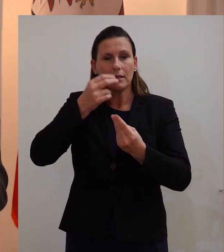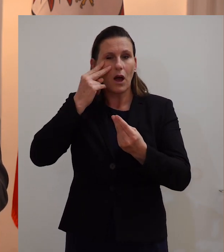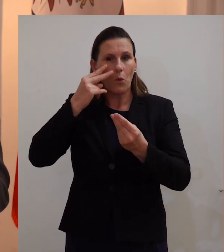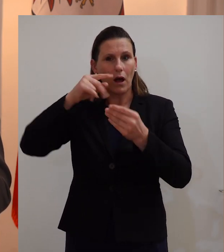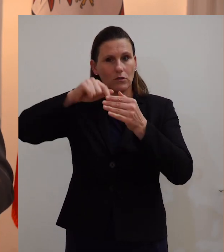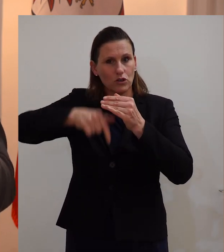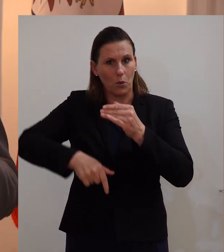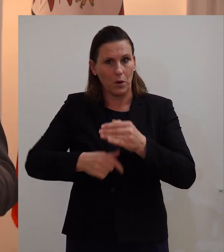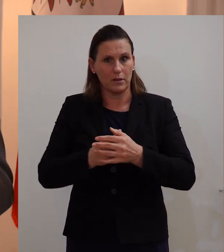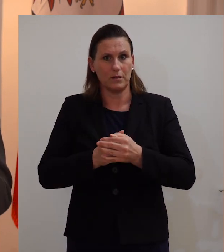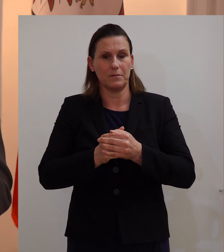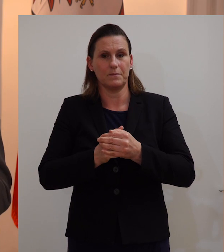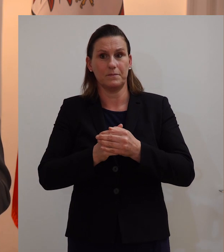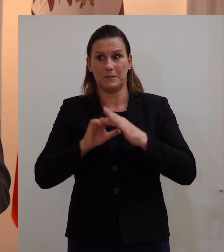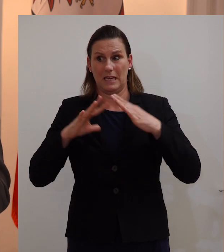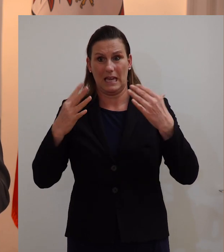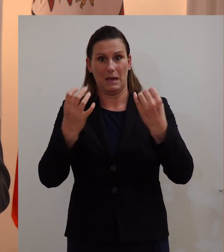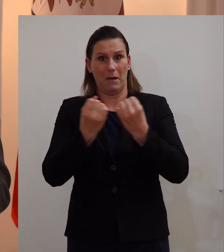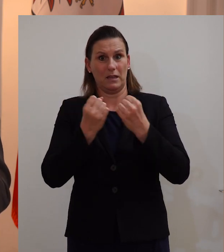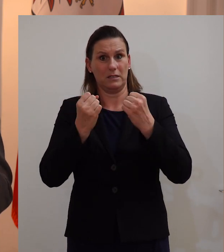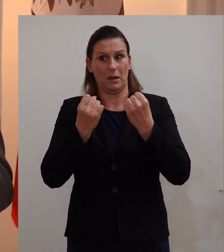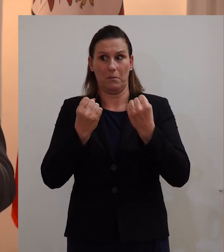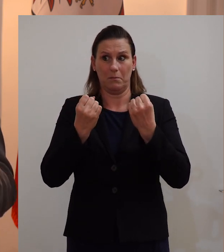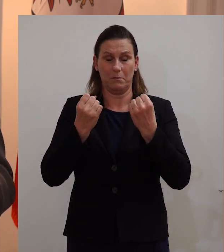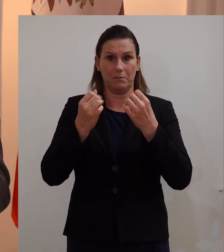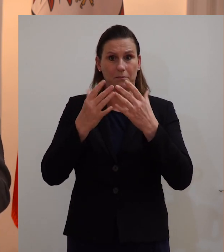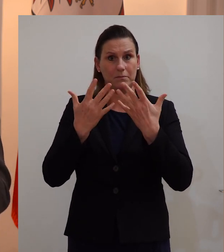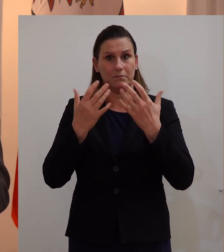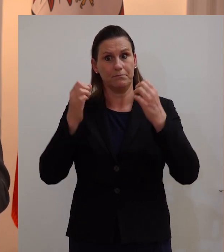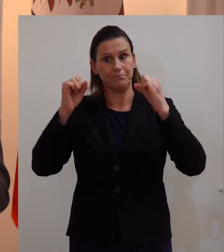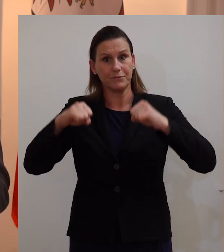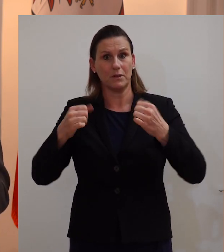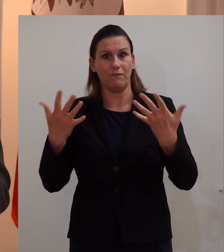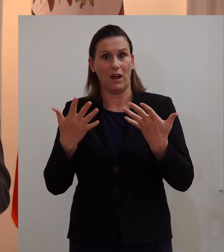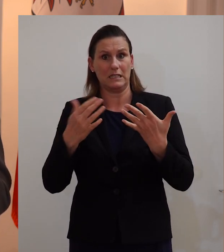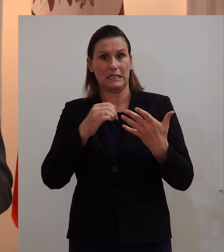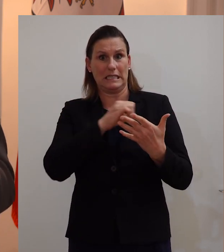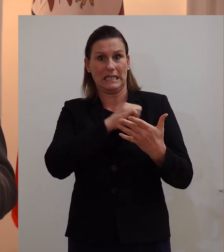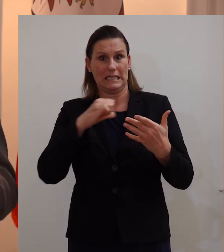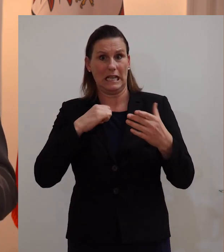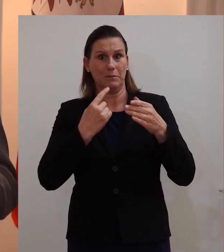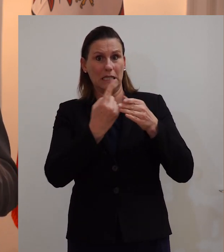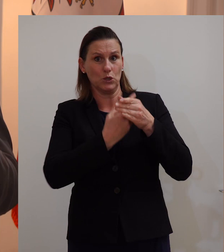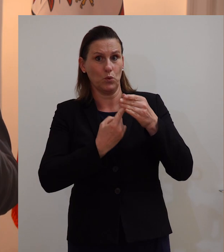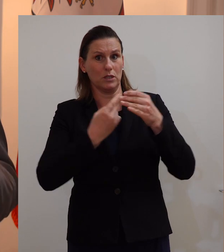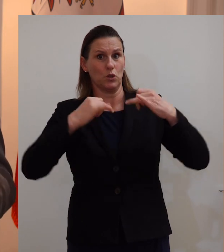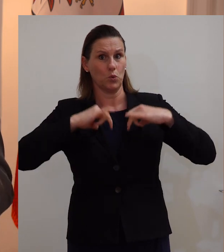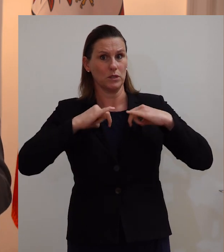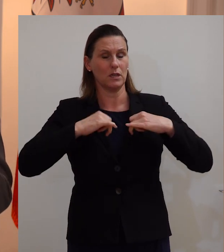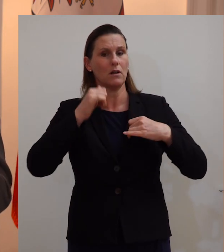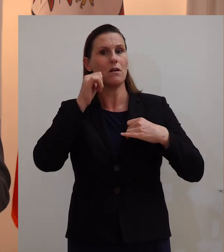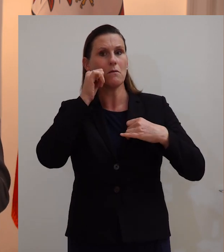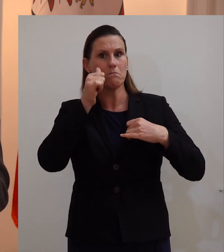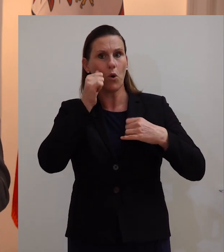analysiert. Gemeinsam haben wir beschlossen, dass die Selbstisolation Tirols morgen zu